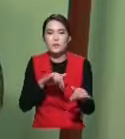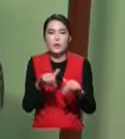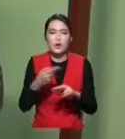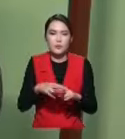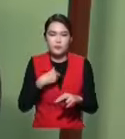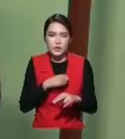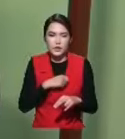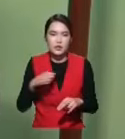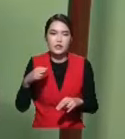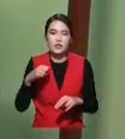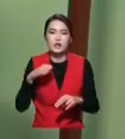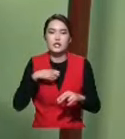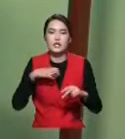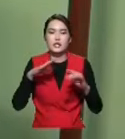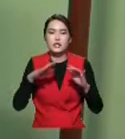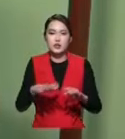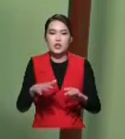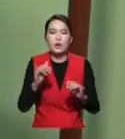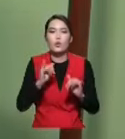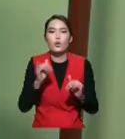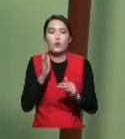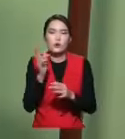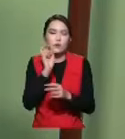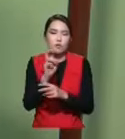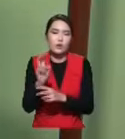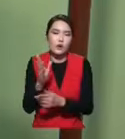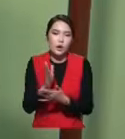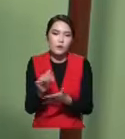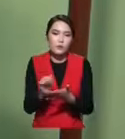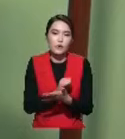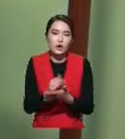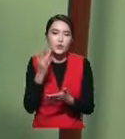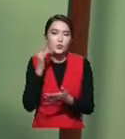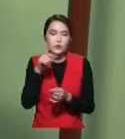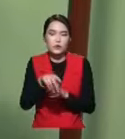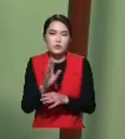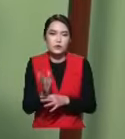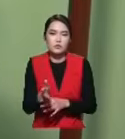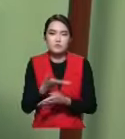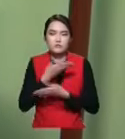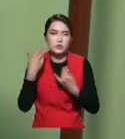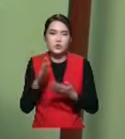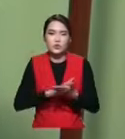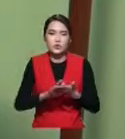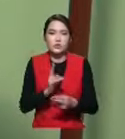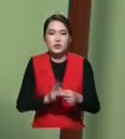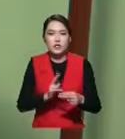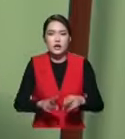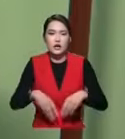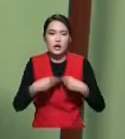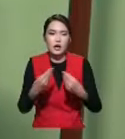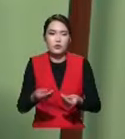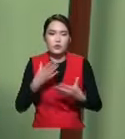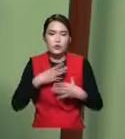полицейский показывает свое удостоверение. Ты покажи свое полномочие. Документы они тоже не показывают, нет, что вы владельцы дома. Нет. Зайдите